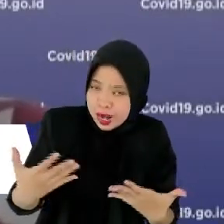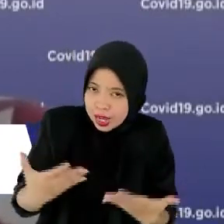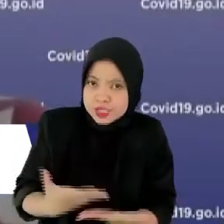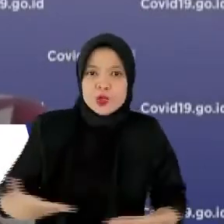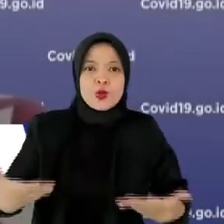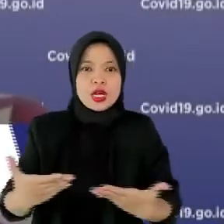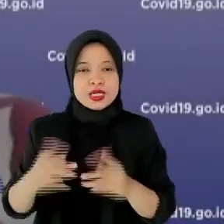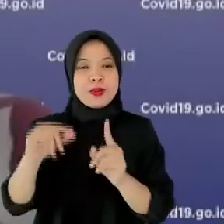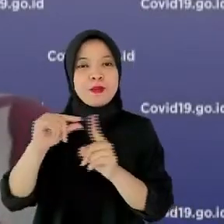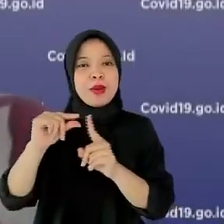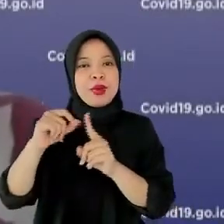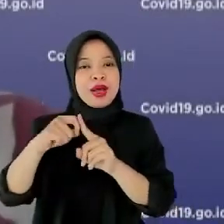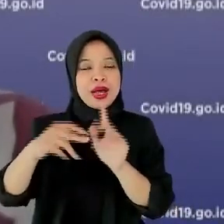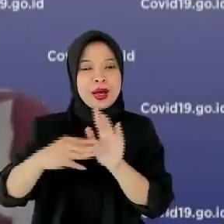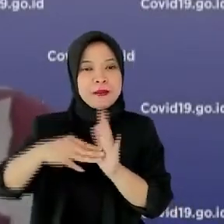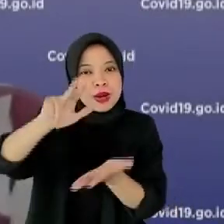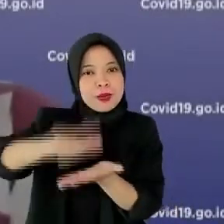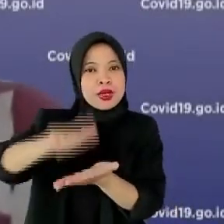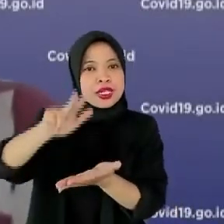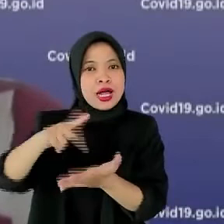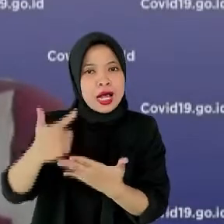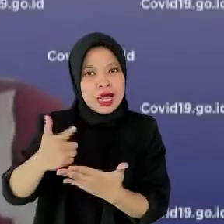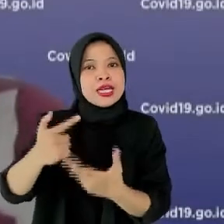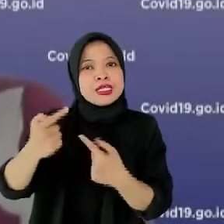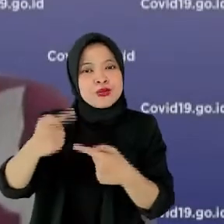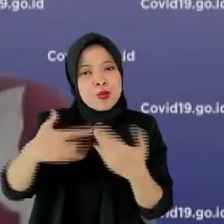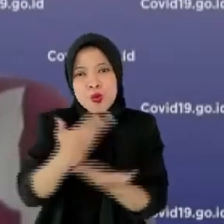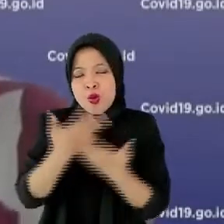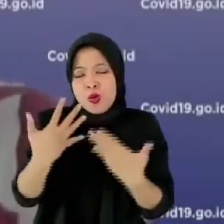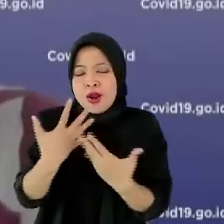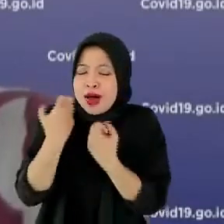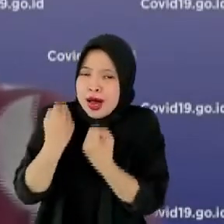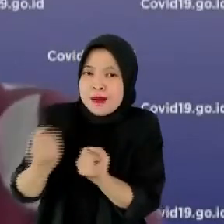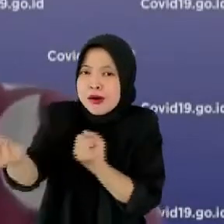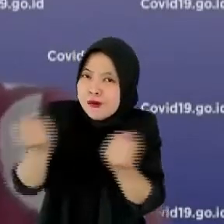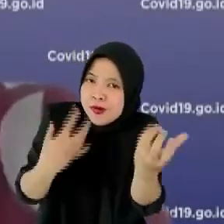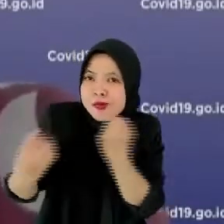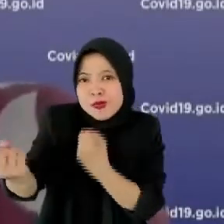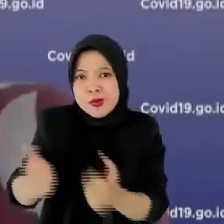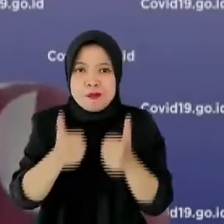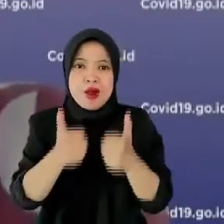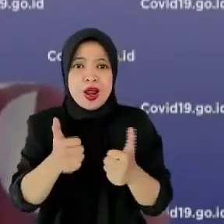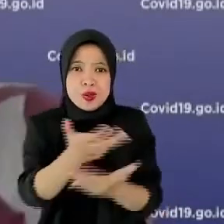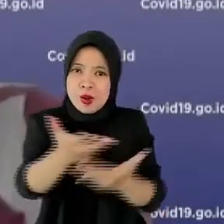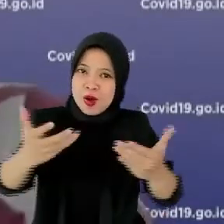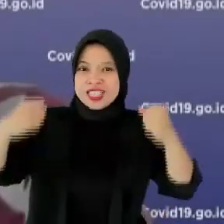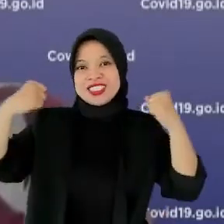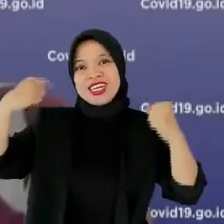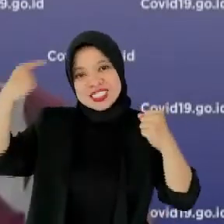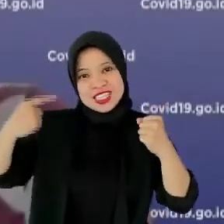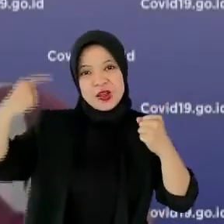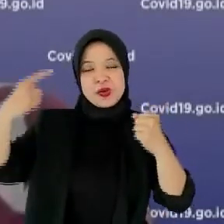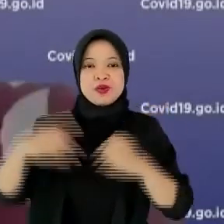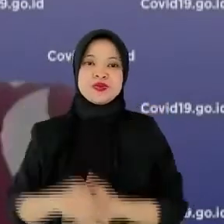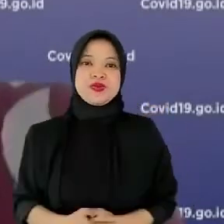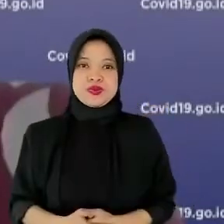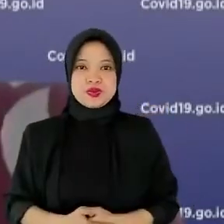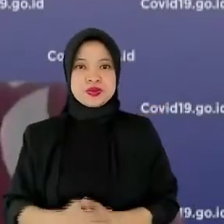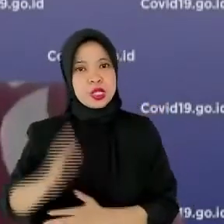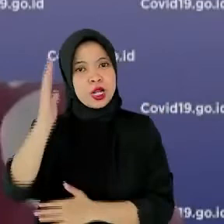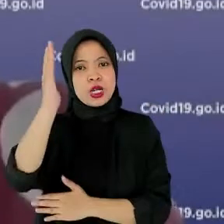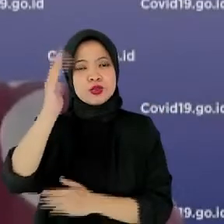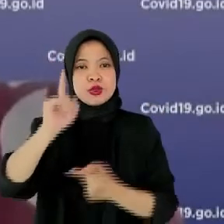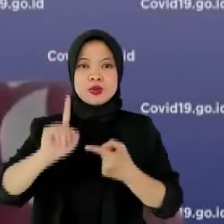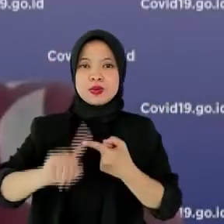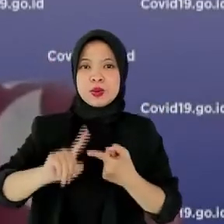kesehatan selama PPKM. Mudah-mudahan ceritanya akan bagus semua ya. Dan mudah-mudahan Anda semua dalam keadaan sehat. Seperti biasanya narasumber